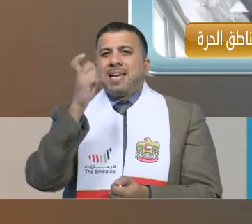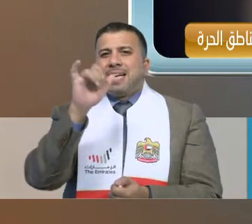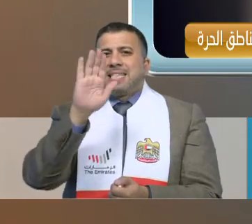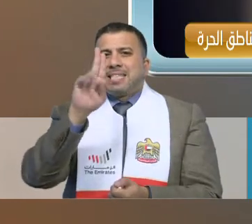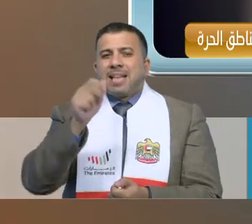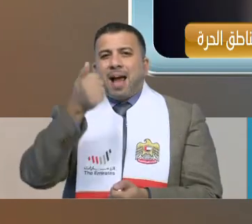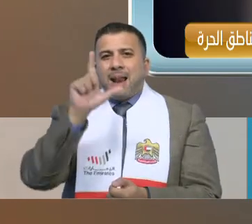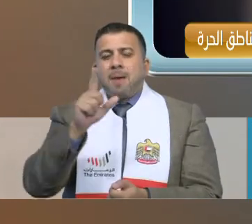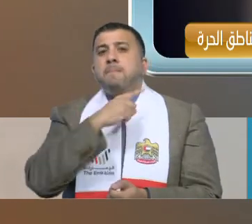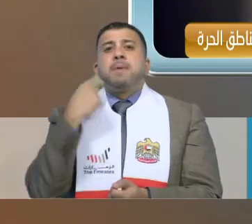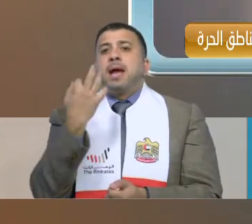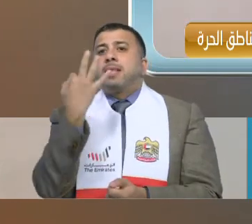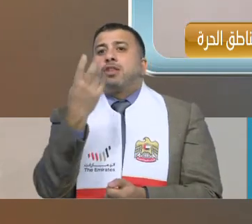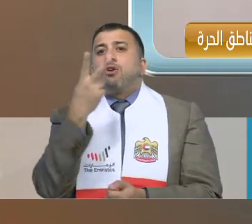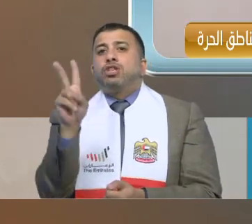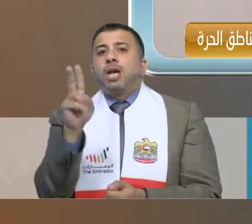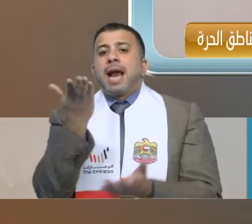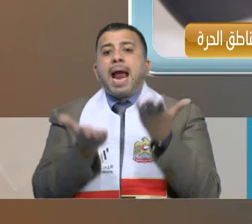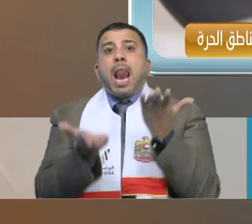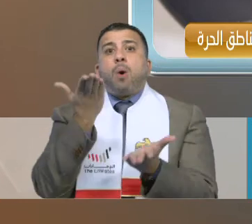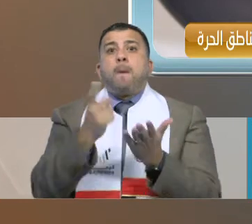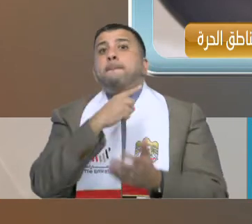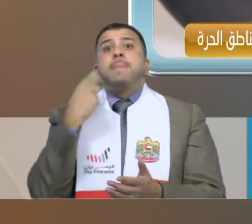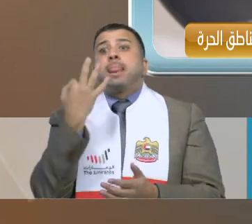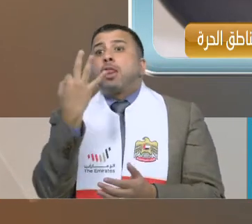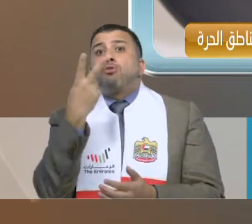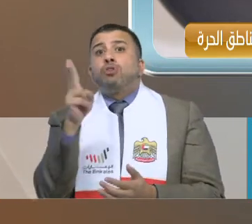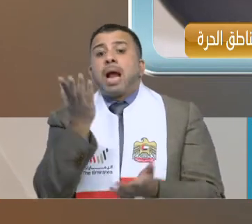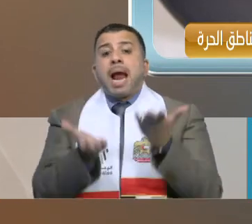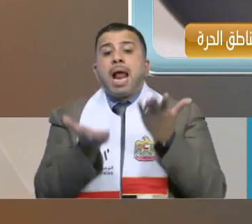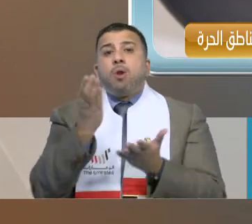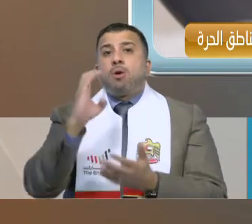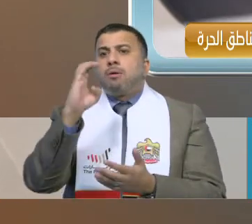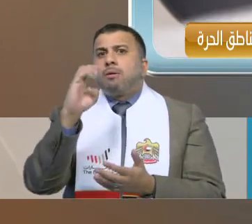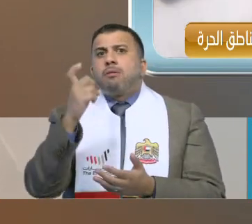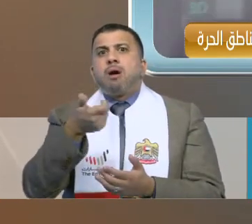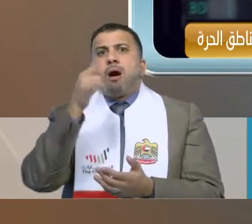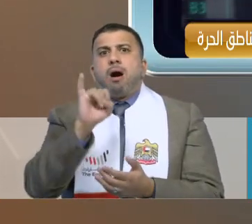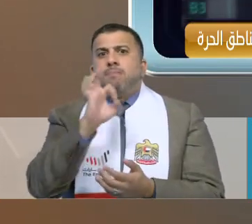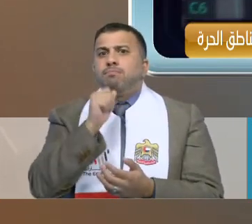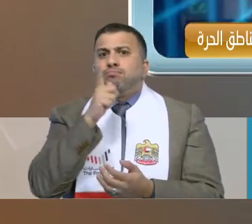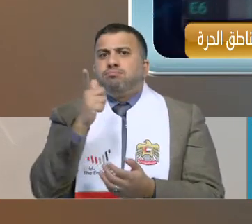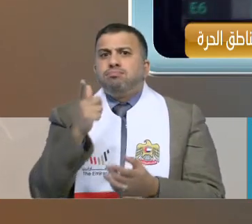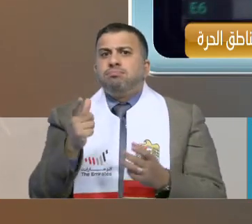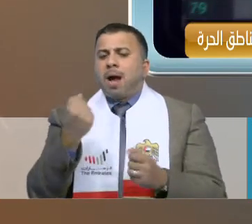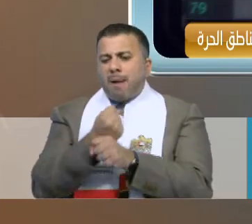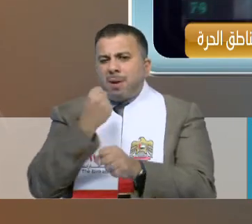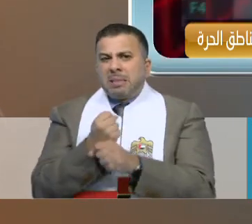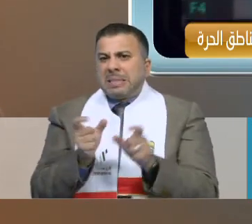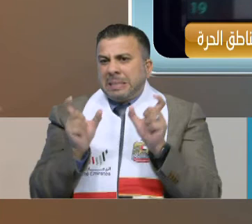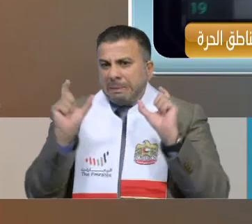كيلو جرام هي من الضبطيات المهمة والنوعية اللي حققناها قبل أسابيع من الآن بجهود فرق